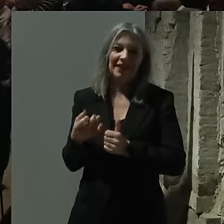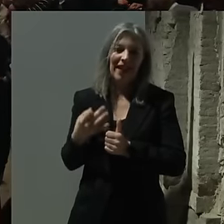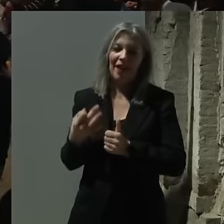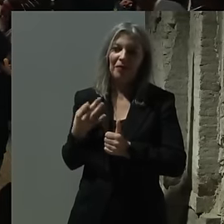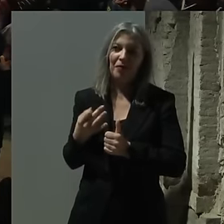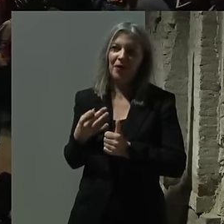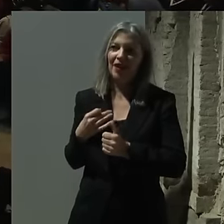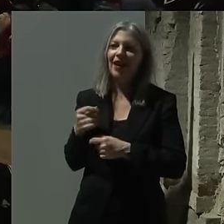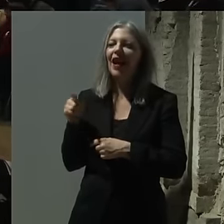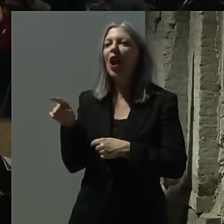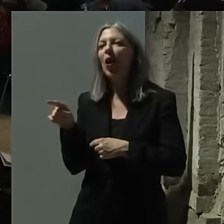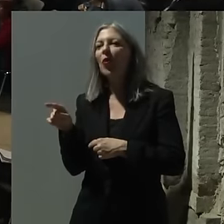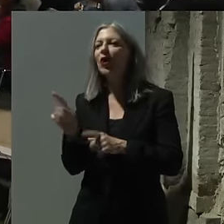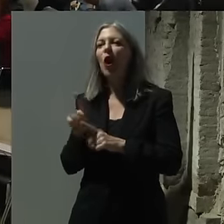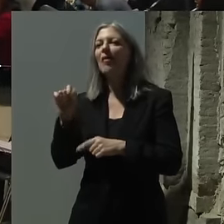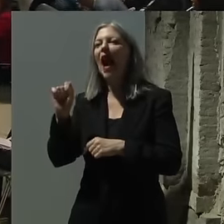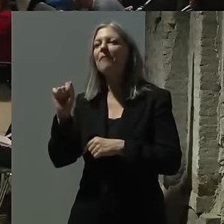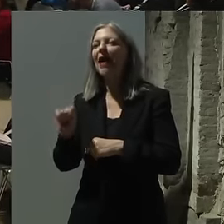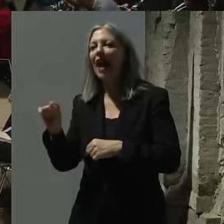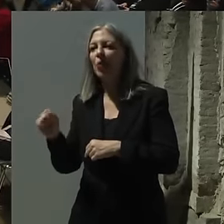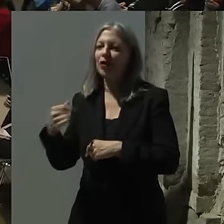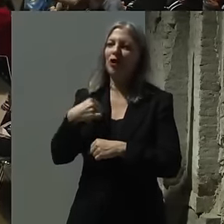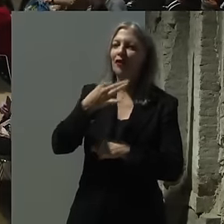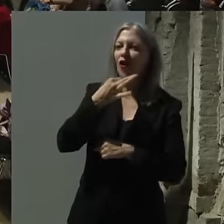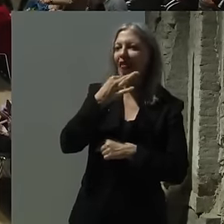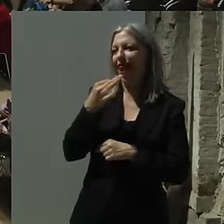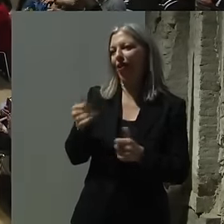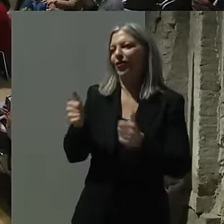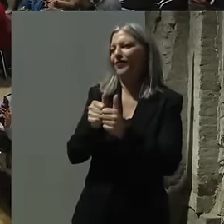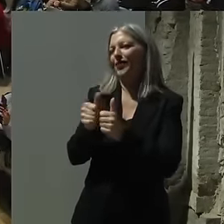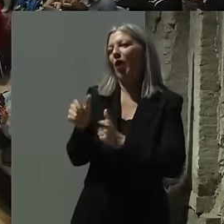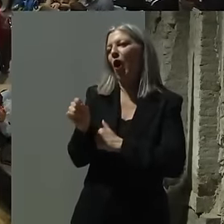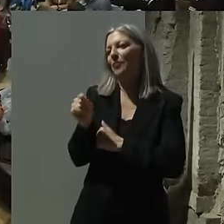Praticamente lui è Amadeus e io Fiorello, viceversa. Accomodiamoci per piacere.